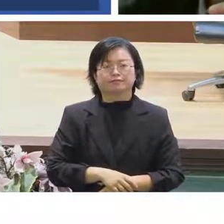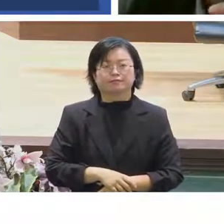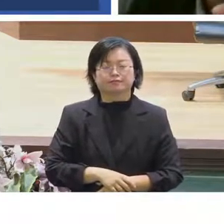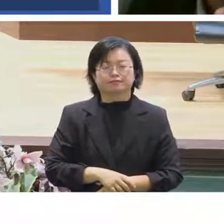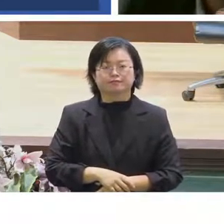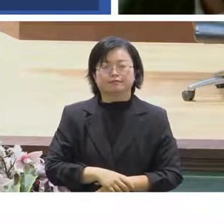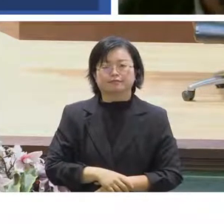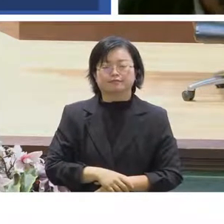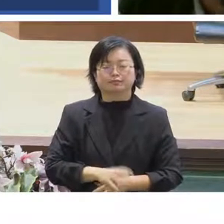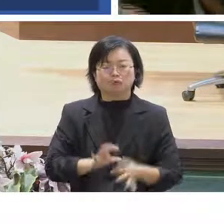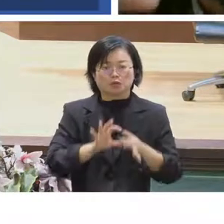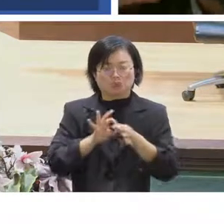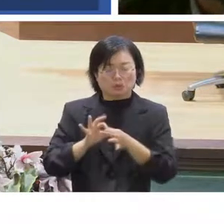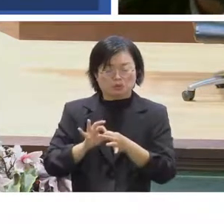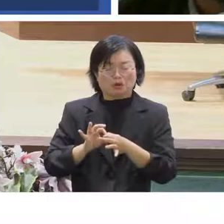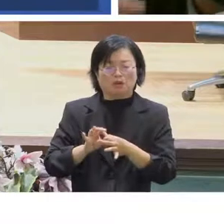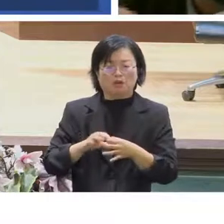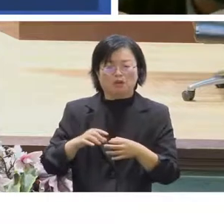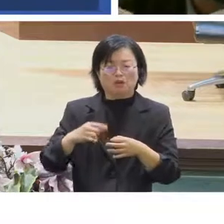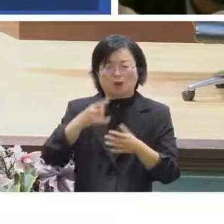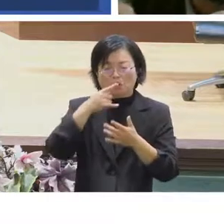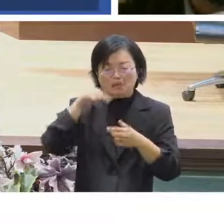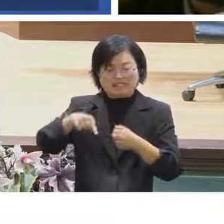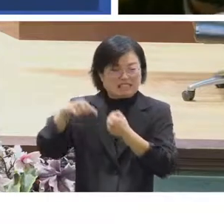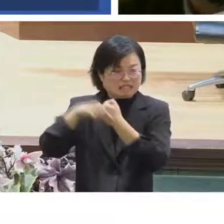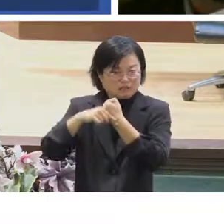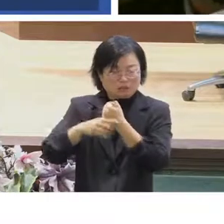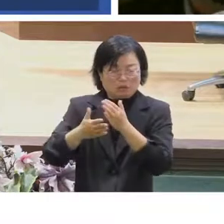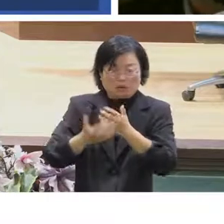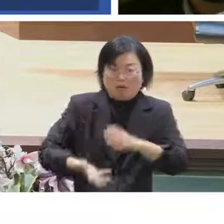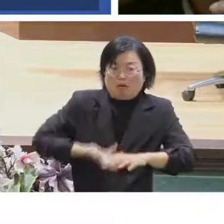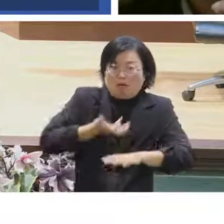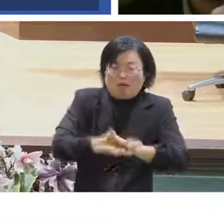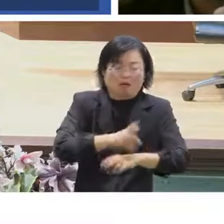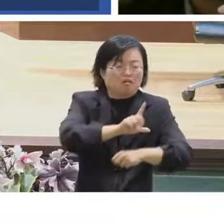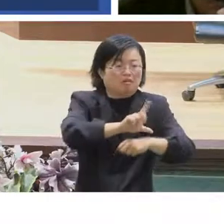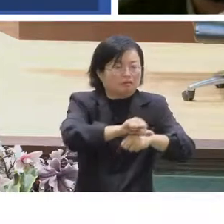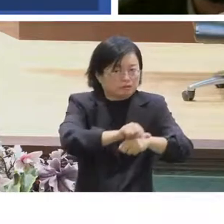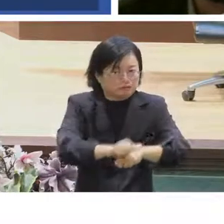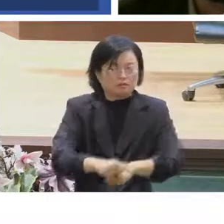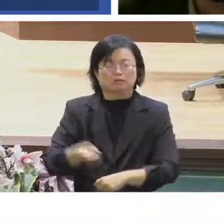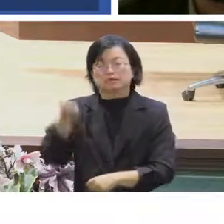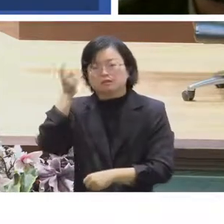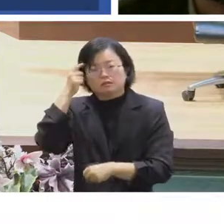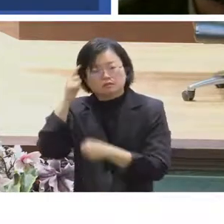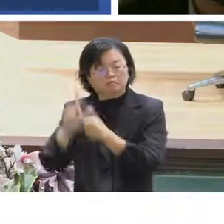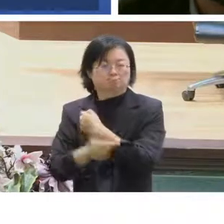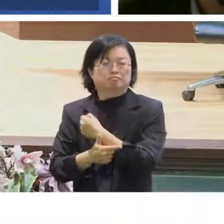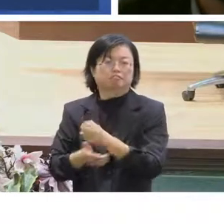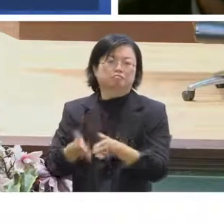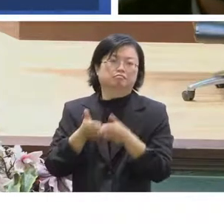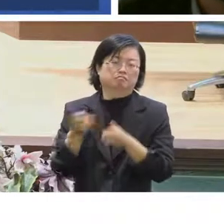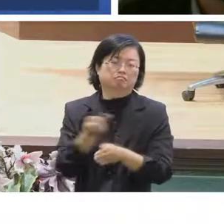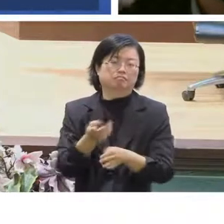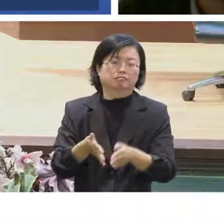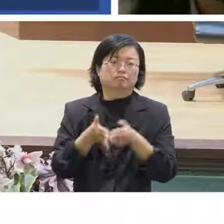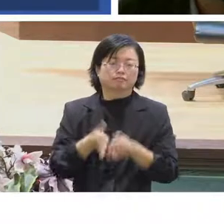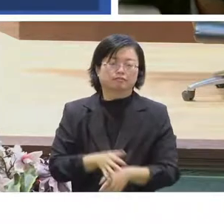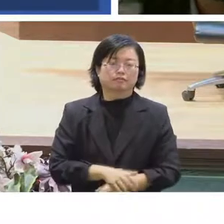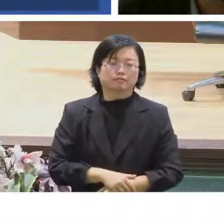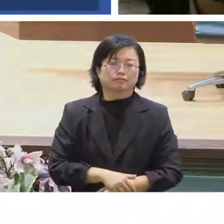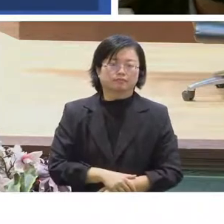时间或是想法，怎么样想一个，一开始要想好一个比较可